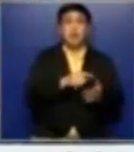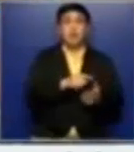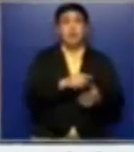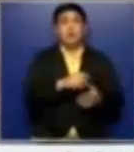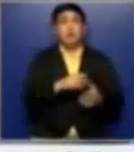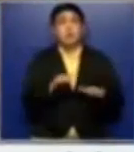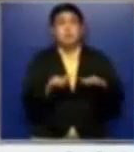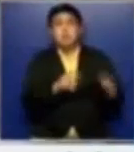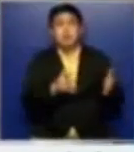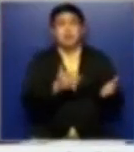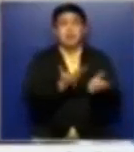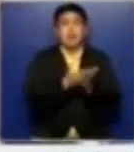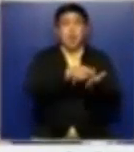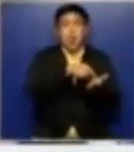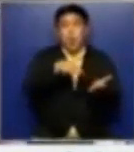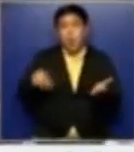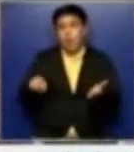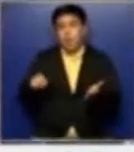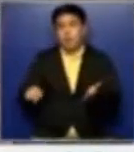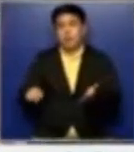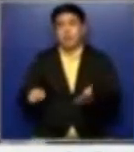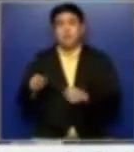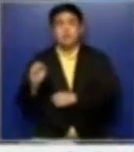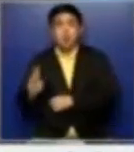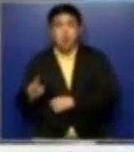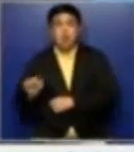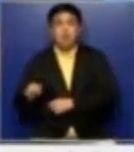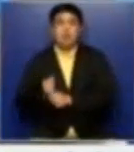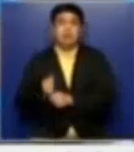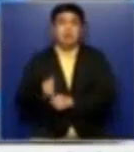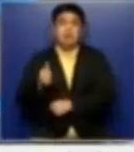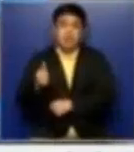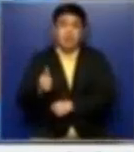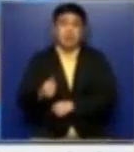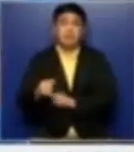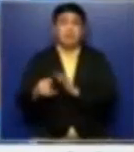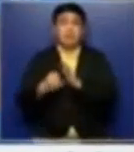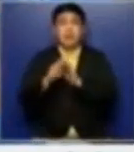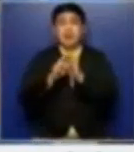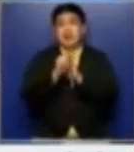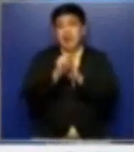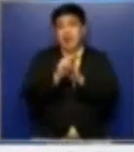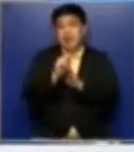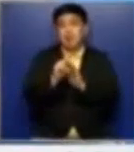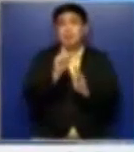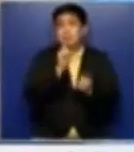าไม่มีความพร้อมก็โยกไปที่อื่นมีเส้นอื่นรองรับแล้วแบบนี้เยอะที่จังหวัดน่านเนี่ยผมถามชนน่านเสียแก้